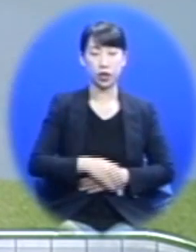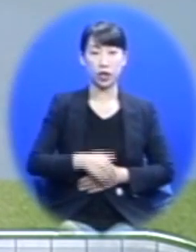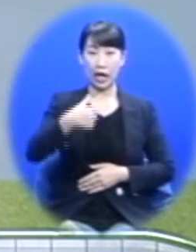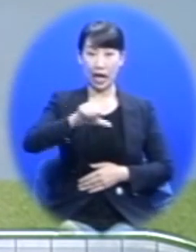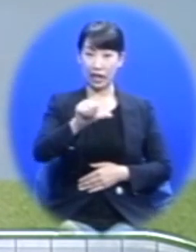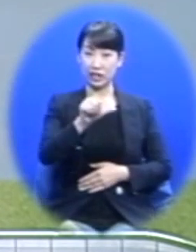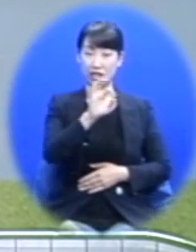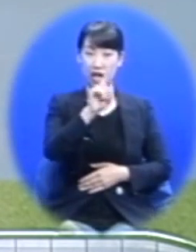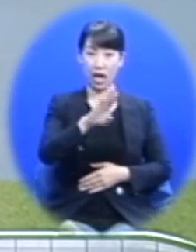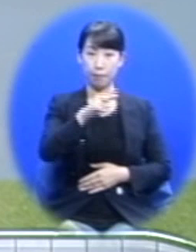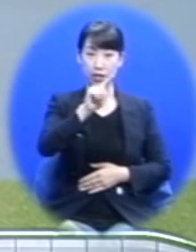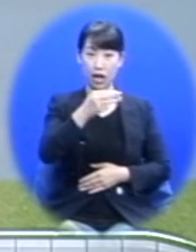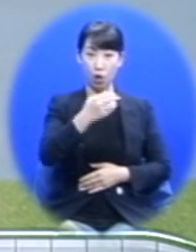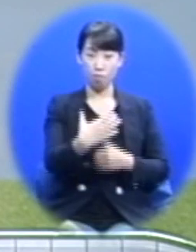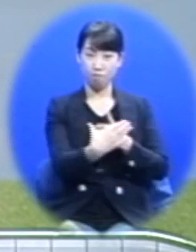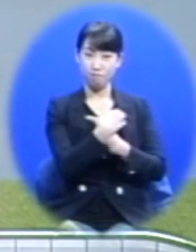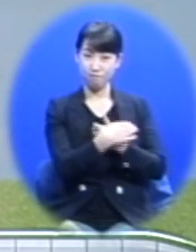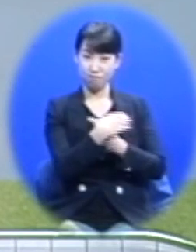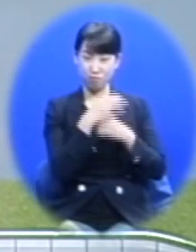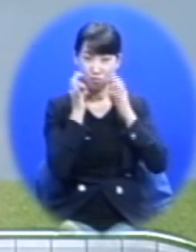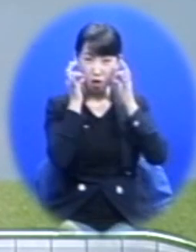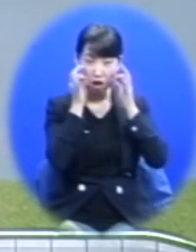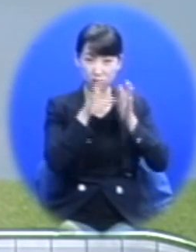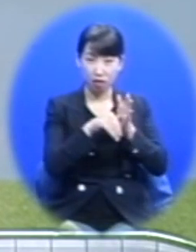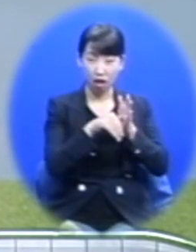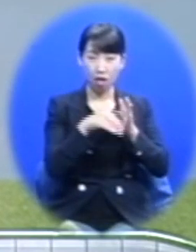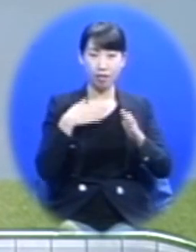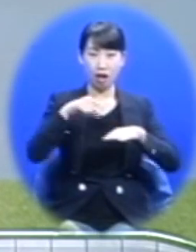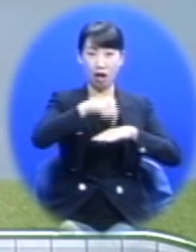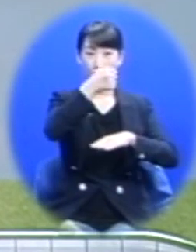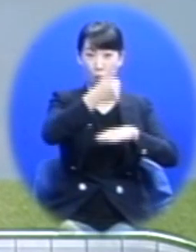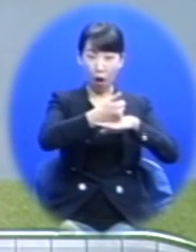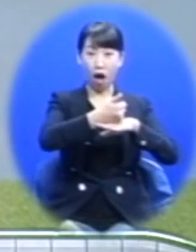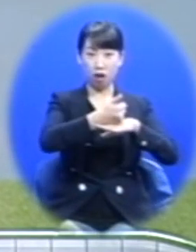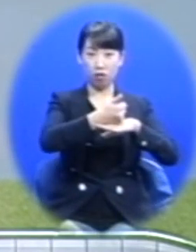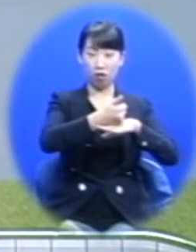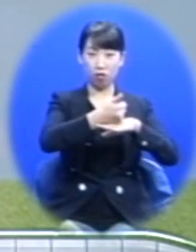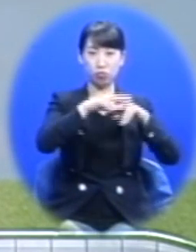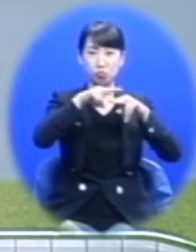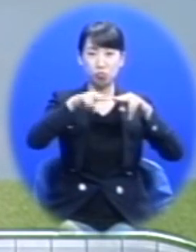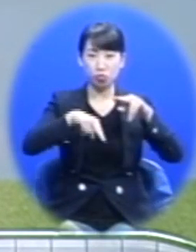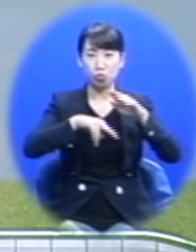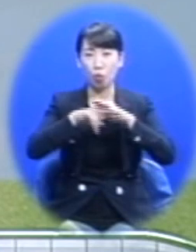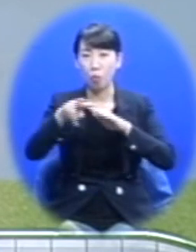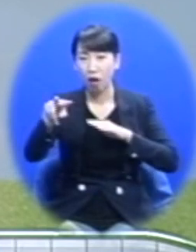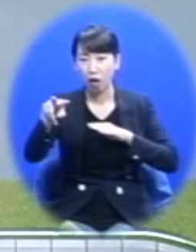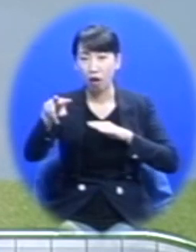압살롬이 반역을 했을 때 왕이었다가 피난 생활을 이제 해야 됩니다. 얼마나